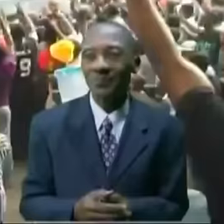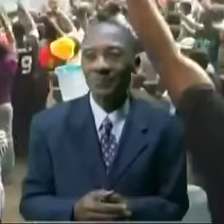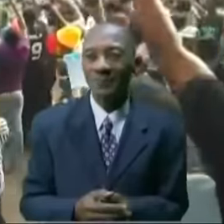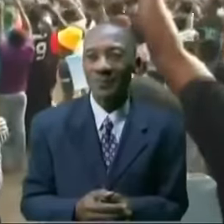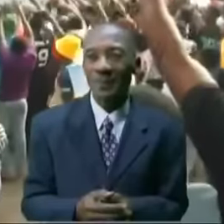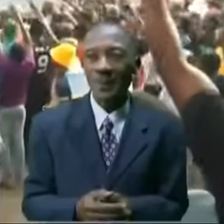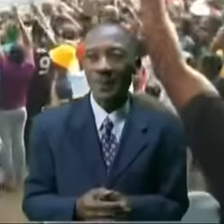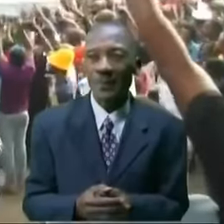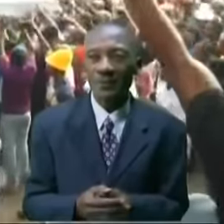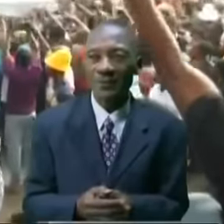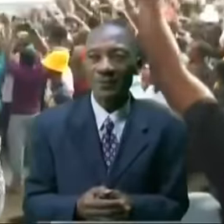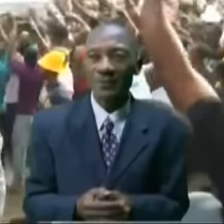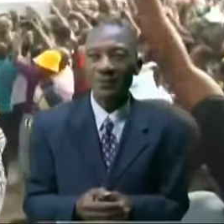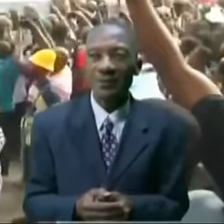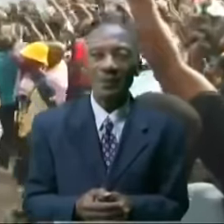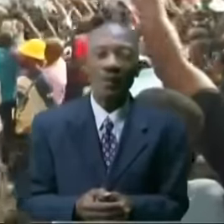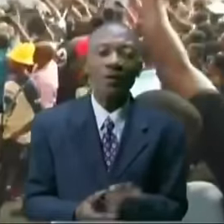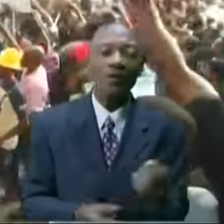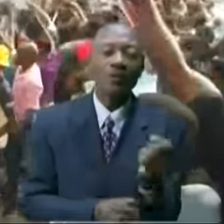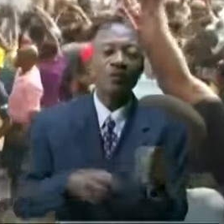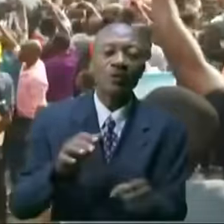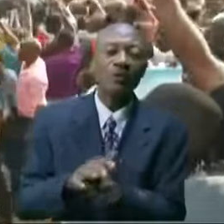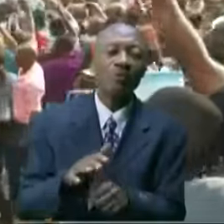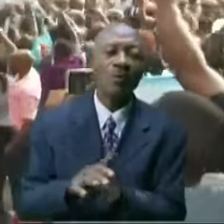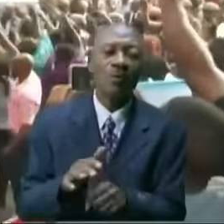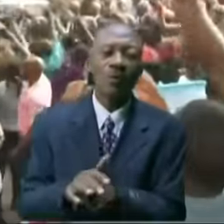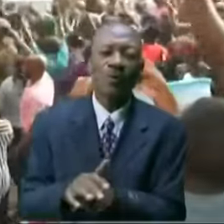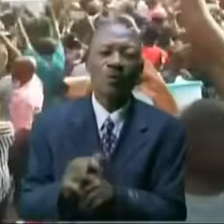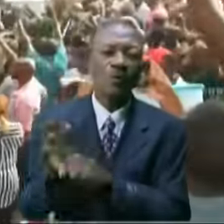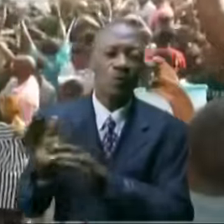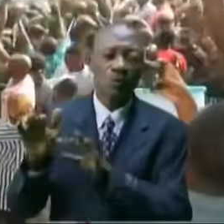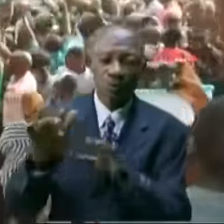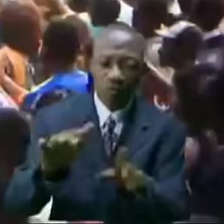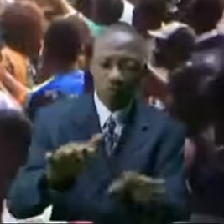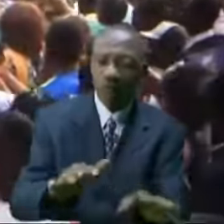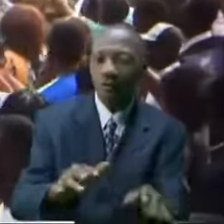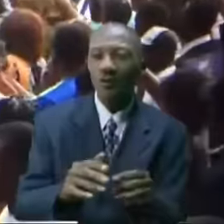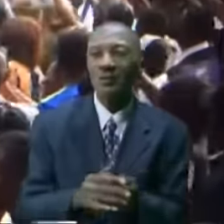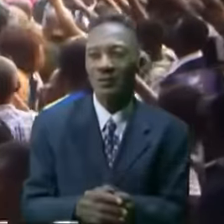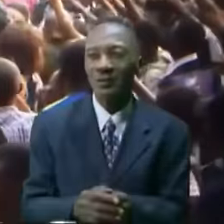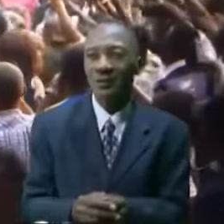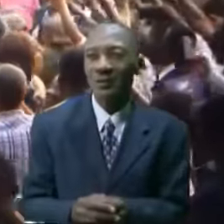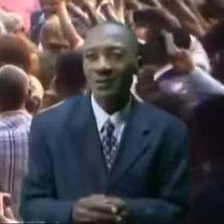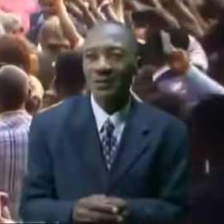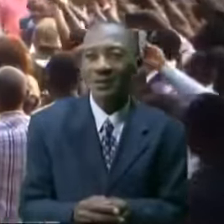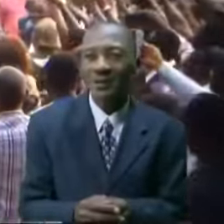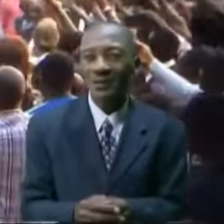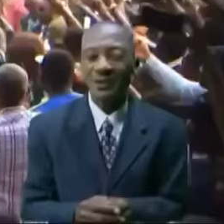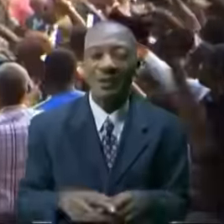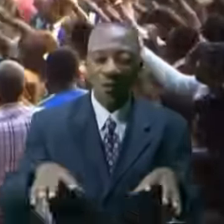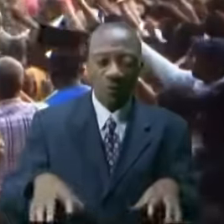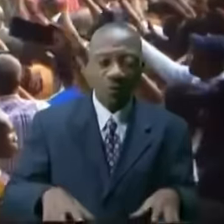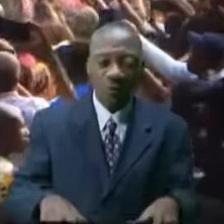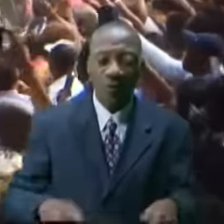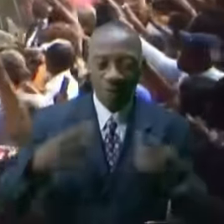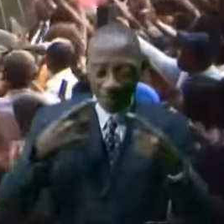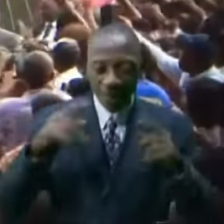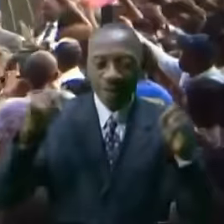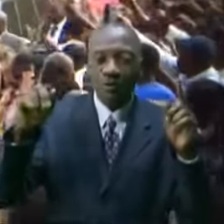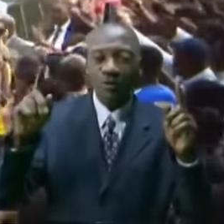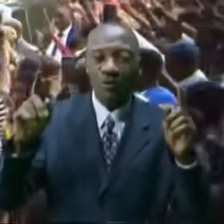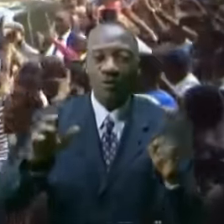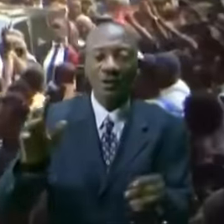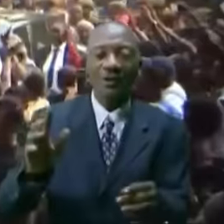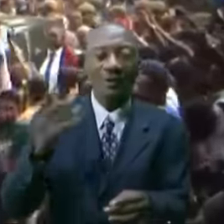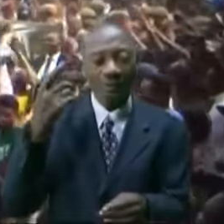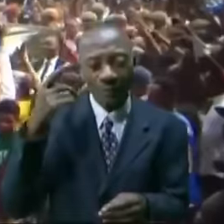Délai tenu, participation massive, défis logistiques surmontés avec courage, la RDC est en train de réussir un pari.